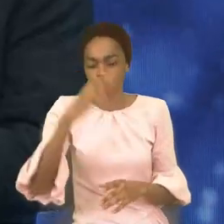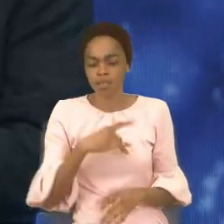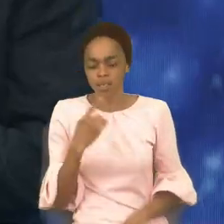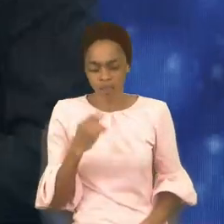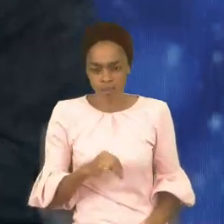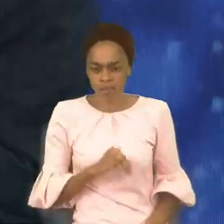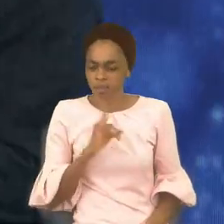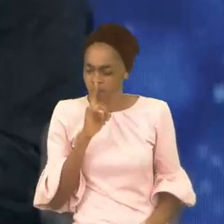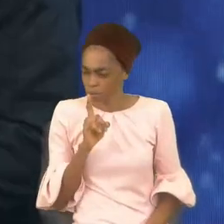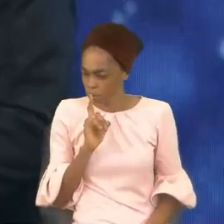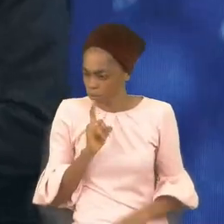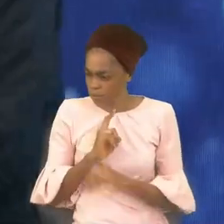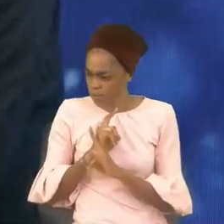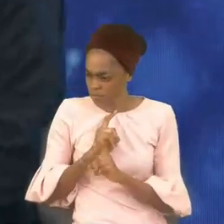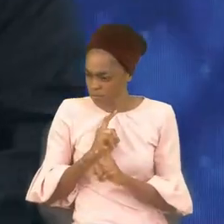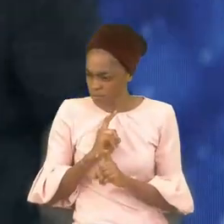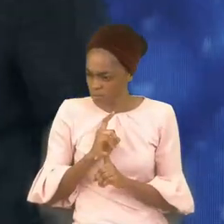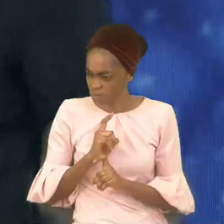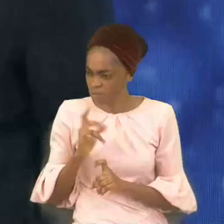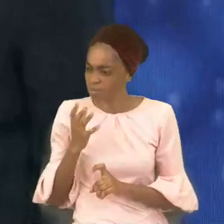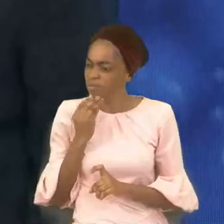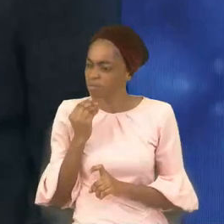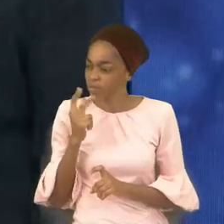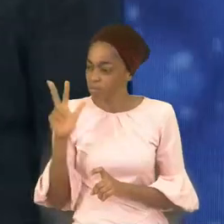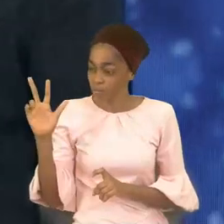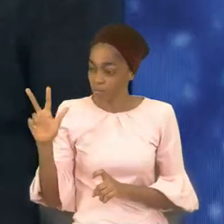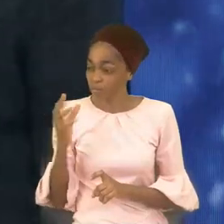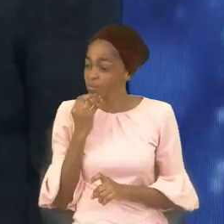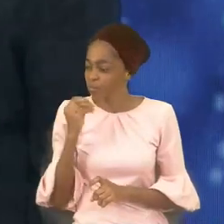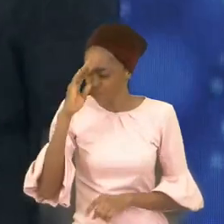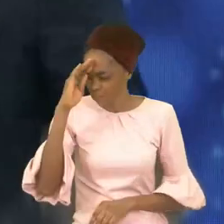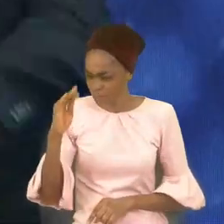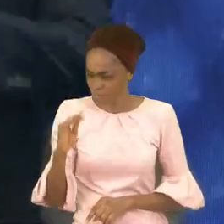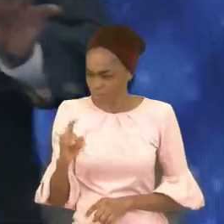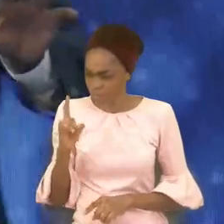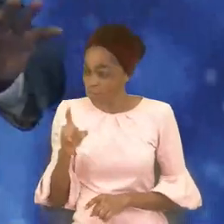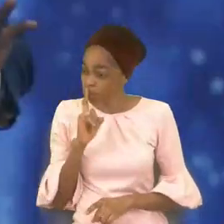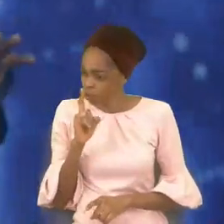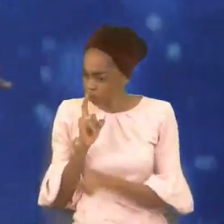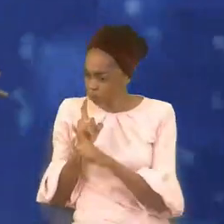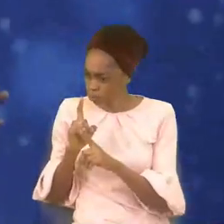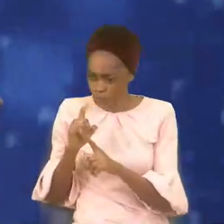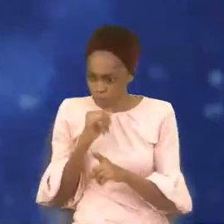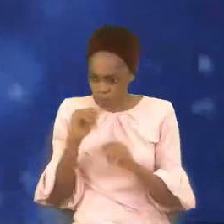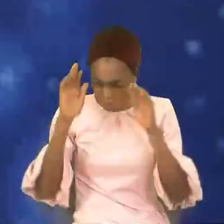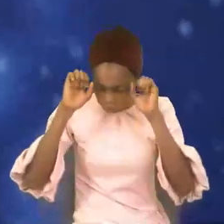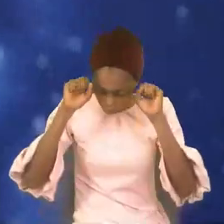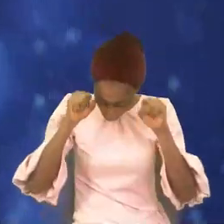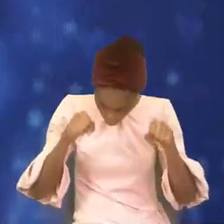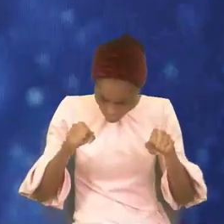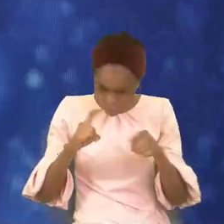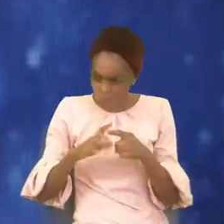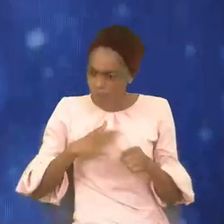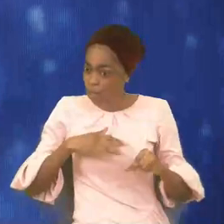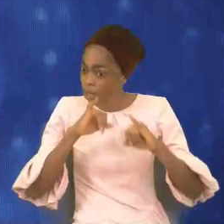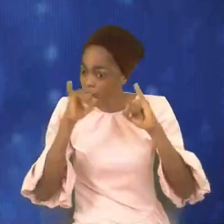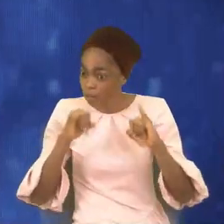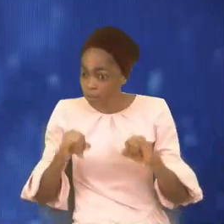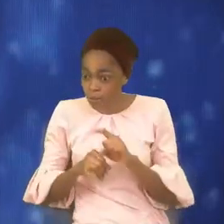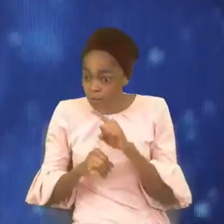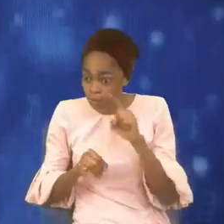Shadrach, Meshach et Abednego, que vous ne fléchissez pas devant mon